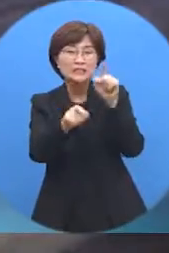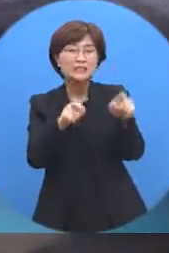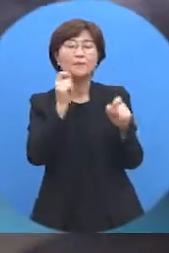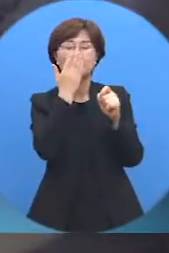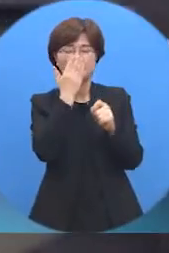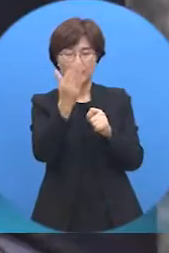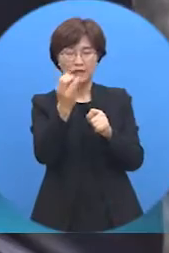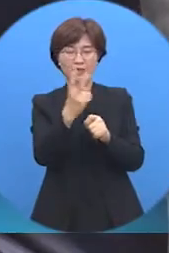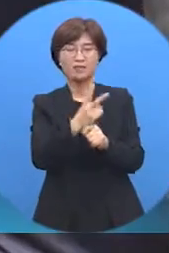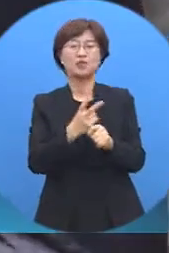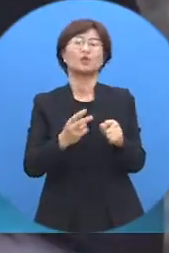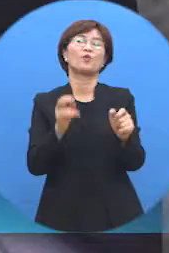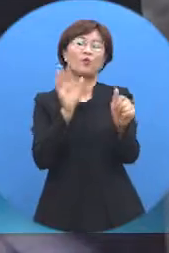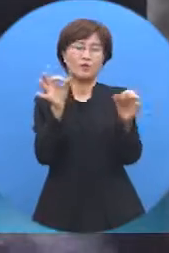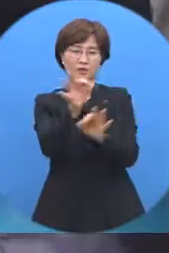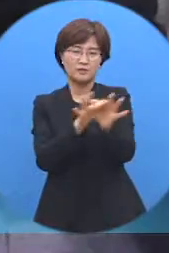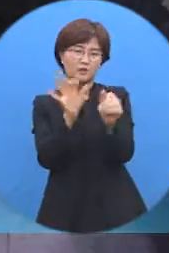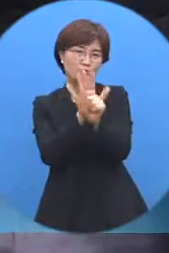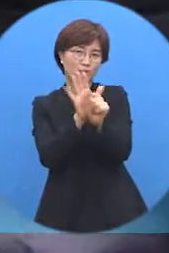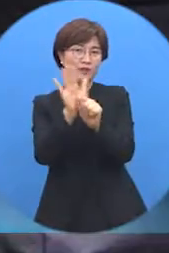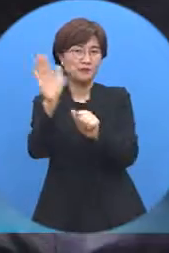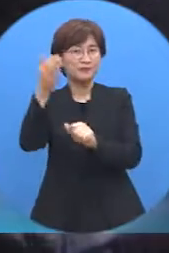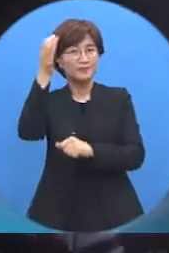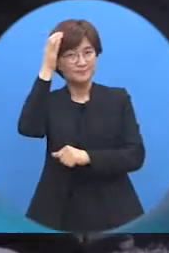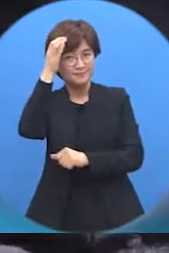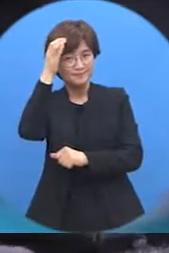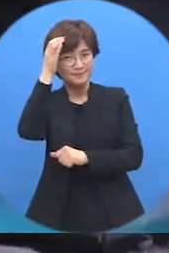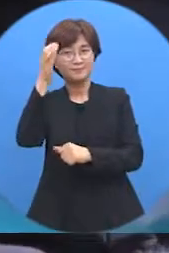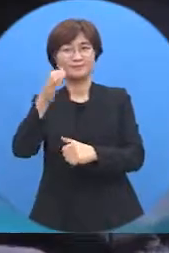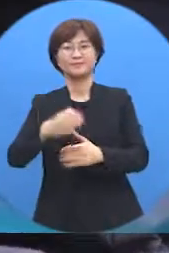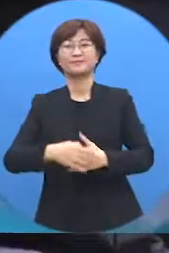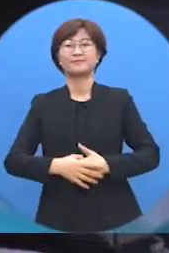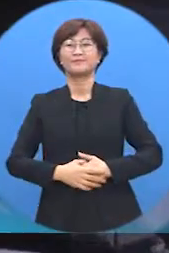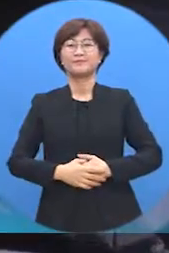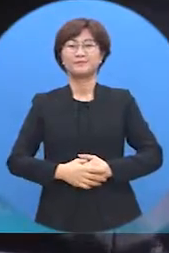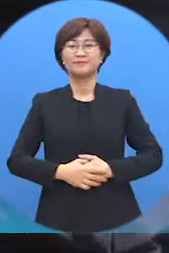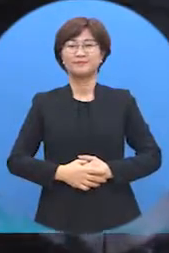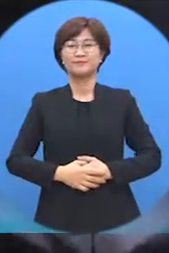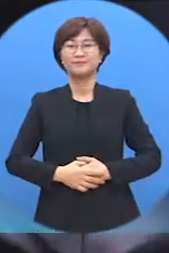계기가 마련돼 지역 공유 경제에 도움이 될 것으로 기대하고 있습니다.